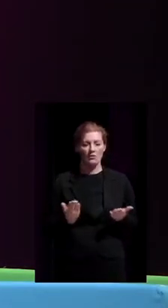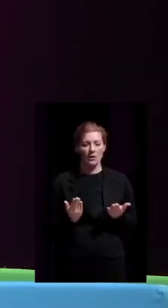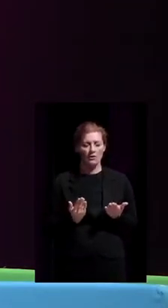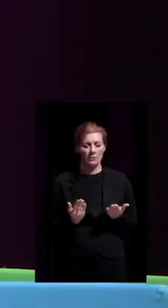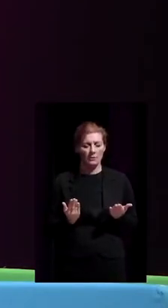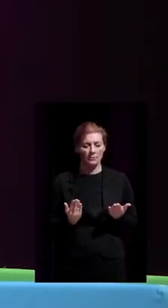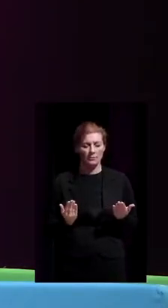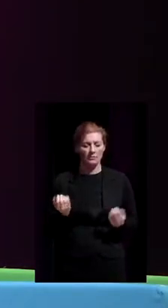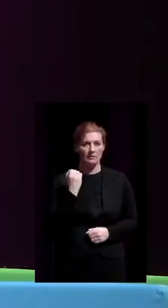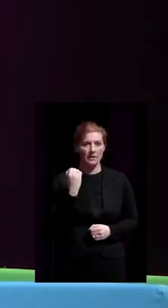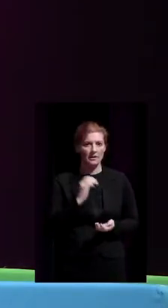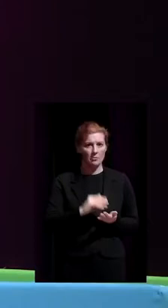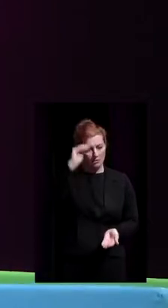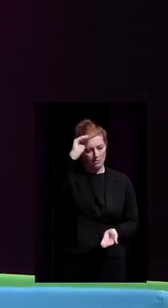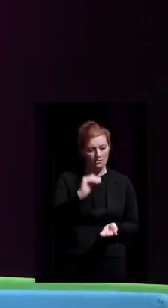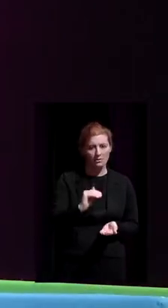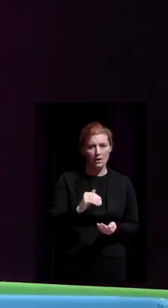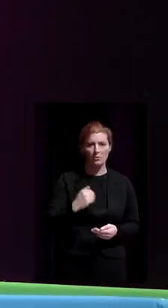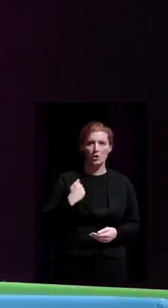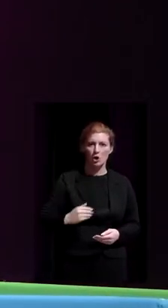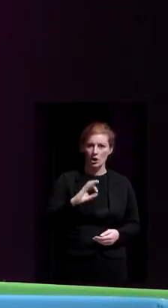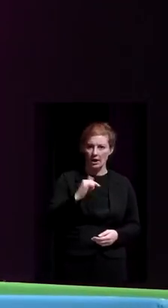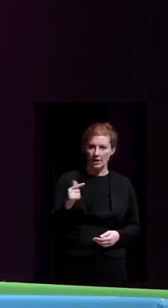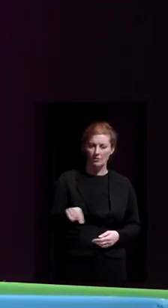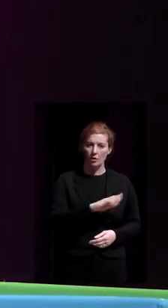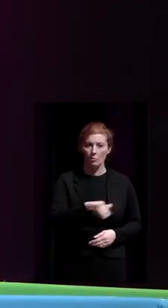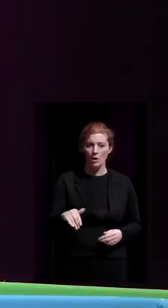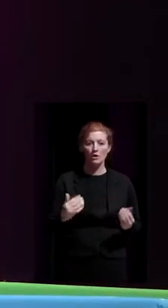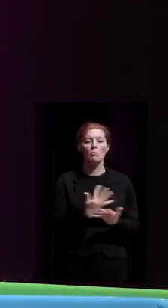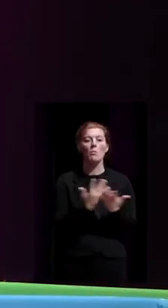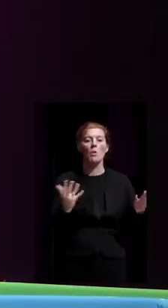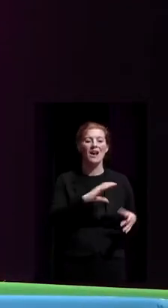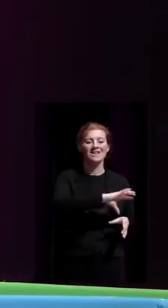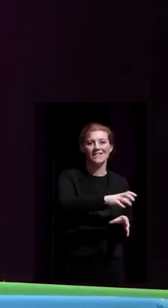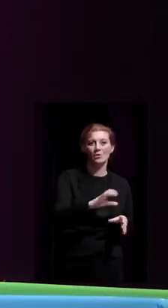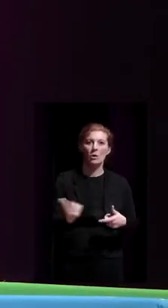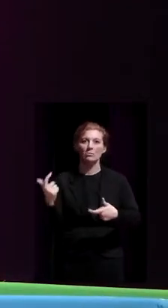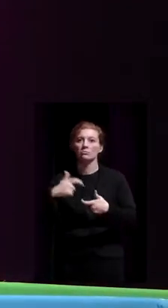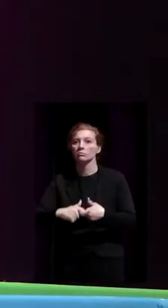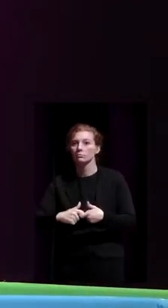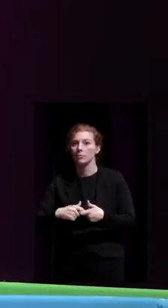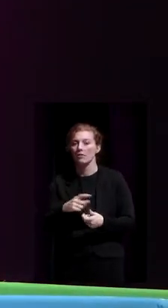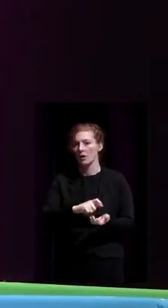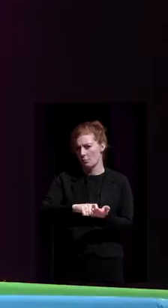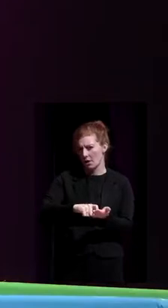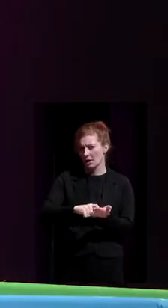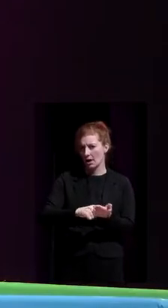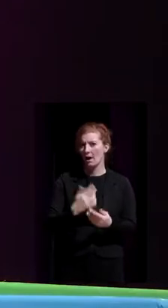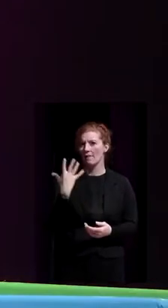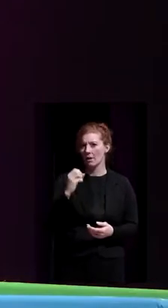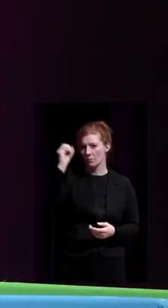här nedgången i barndödlighet är att många sektorer har bidragit till den. Vi beräknar att ungefär 50% av